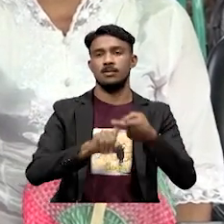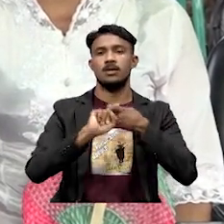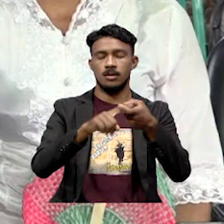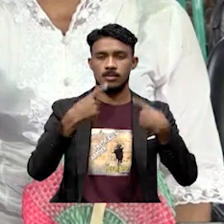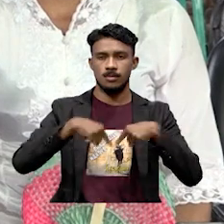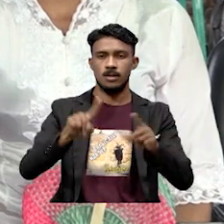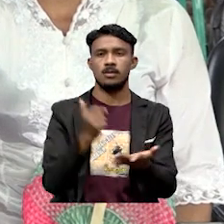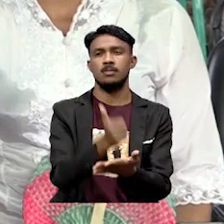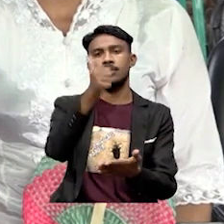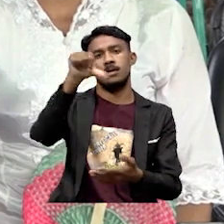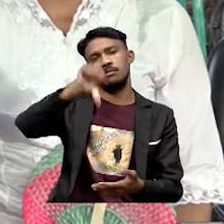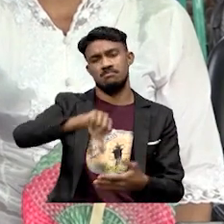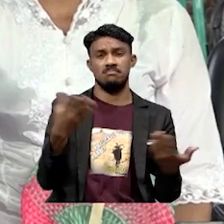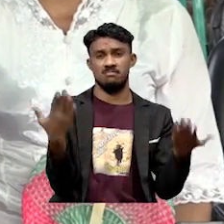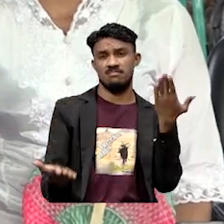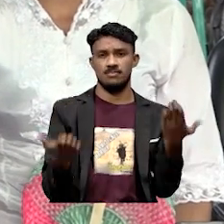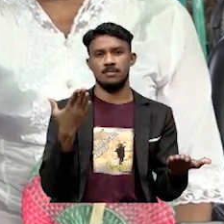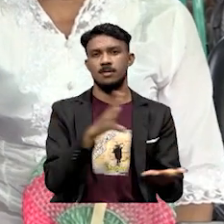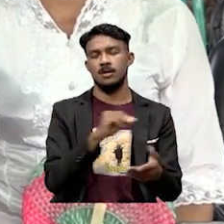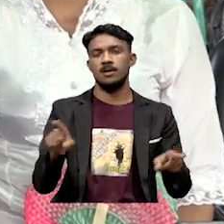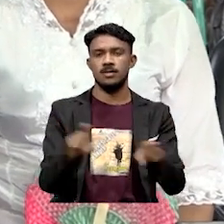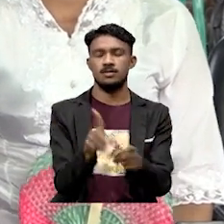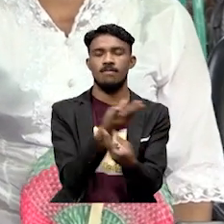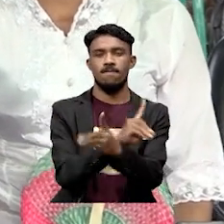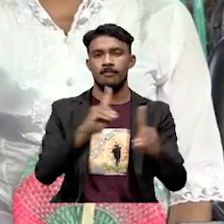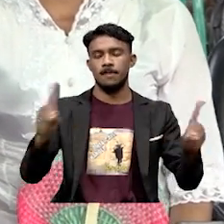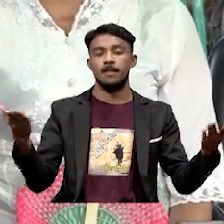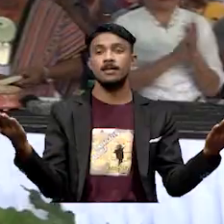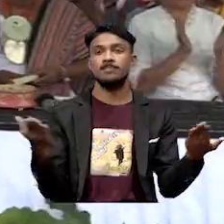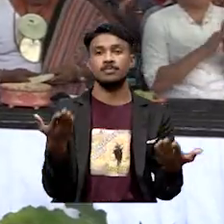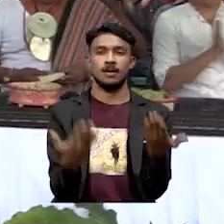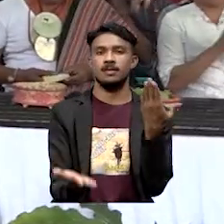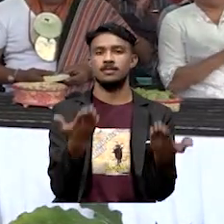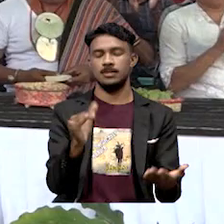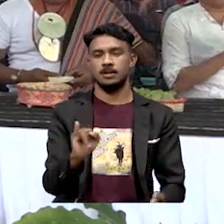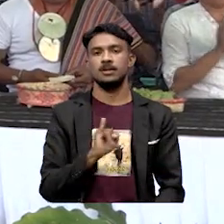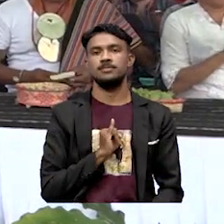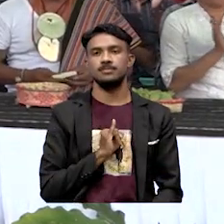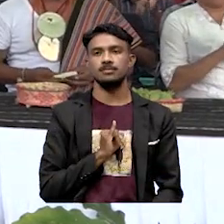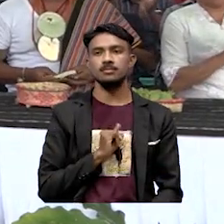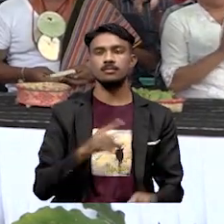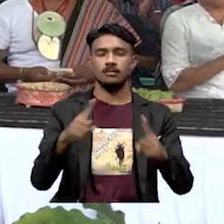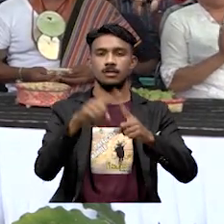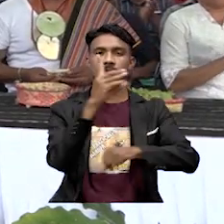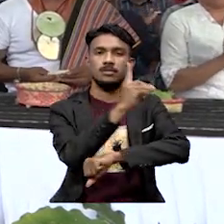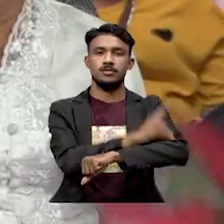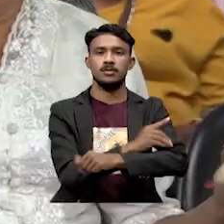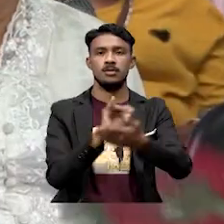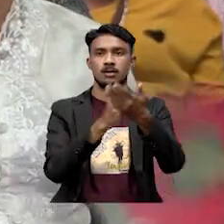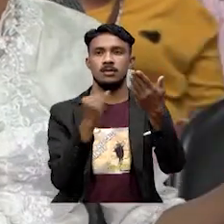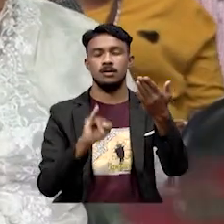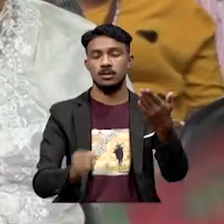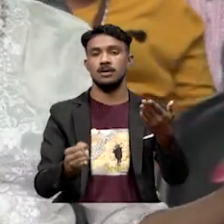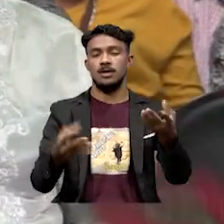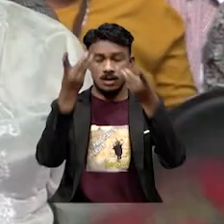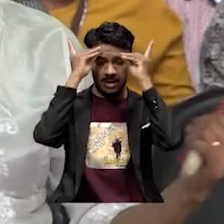lakon normal tama saung demokrasia ne normal bahau. To hindoron figura sira nebe deklara ona